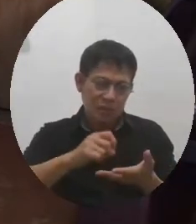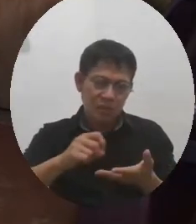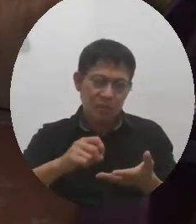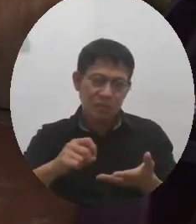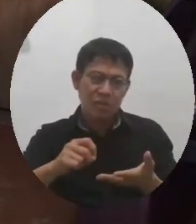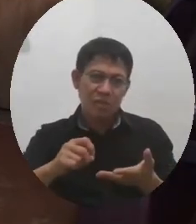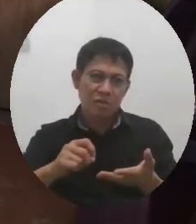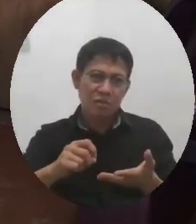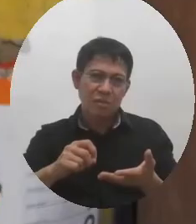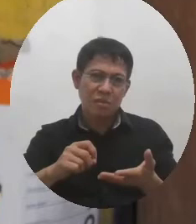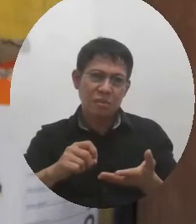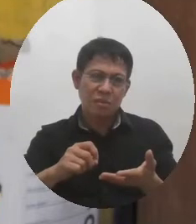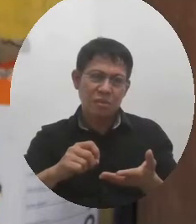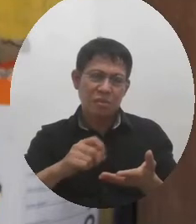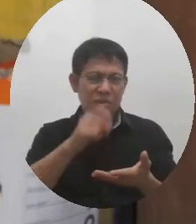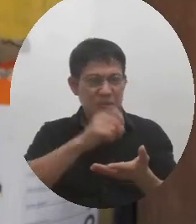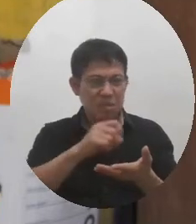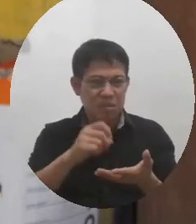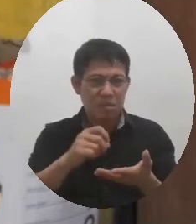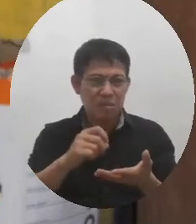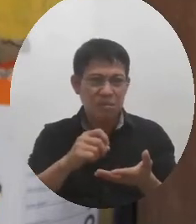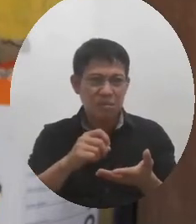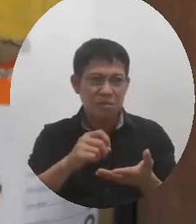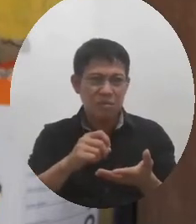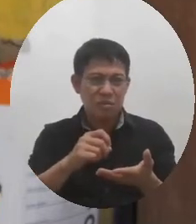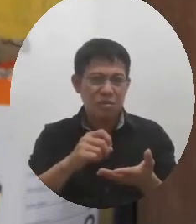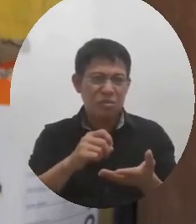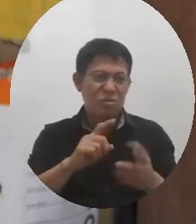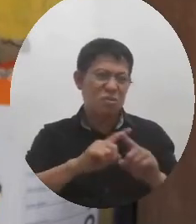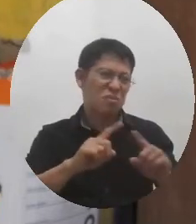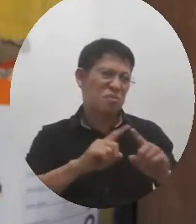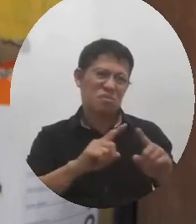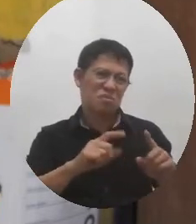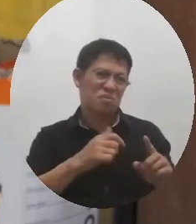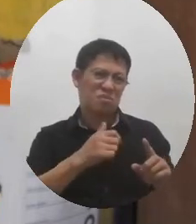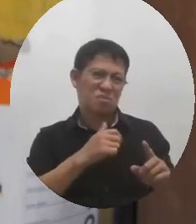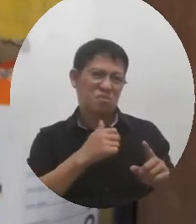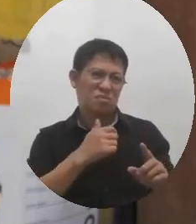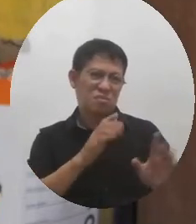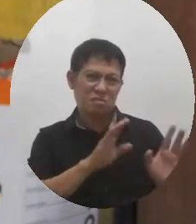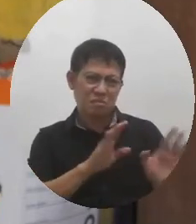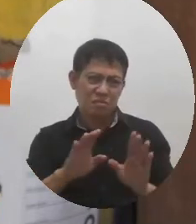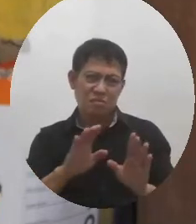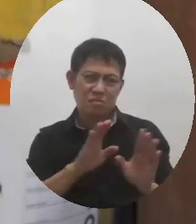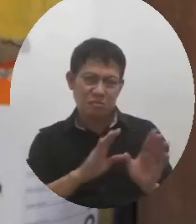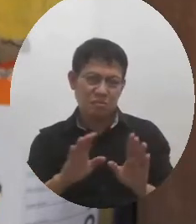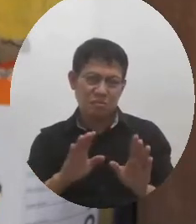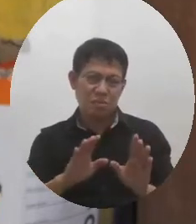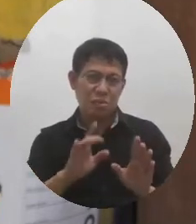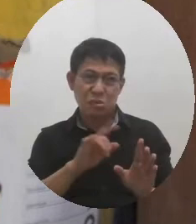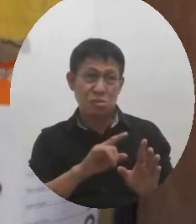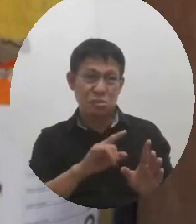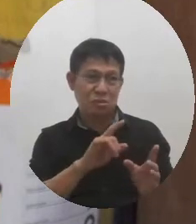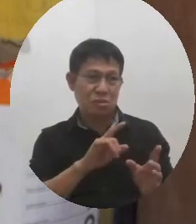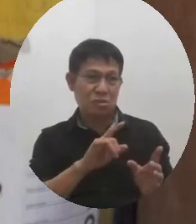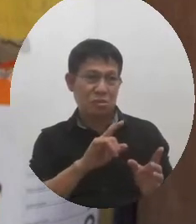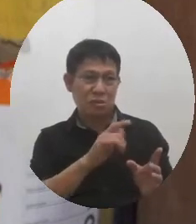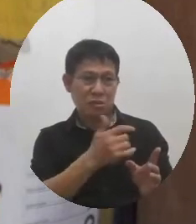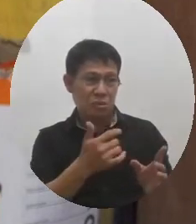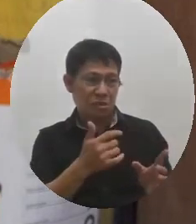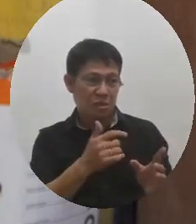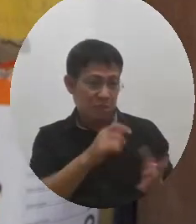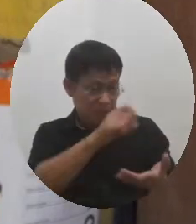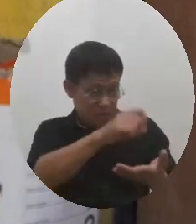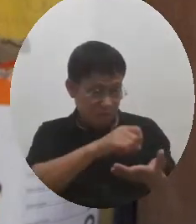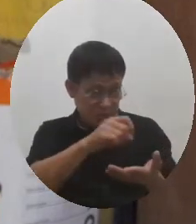sila sa mga grip. May grip lang sila pag galit, ganyan. Pero yung normal na magsusulat, ayaw